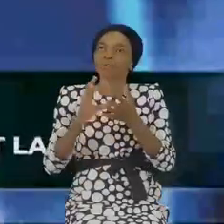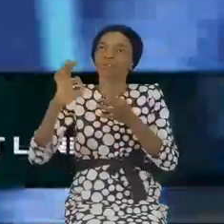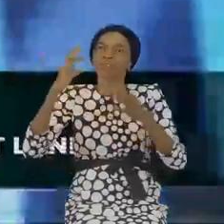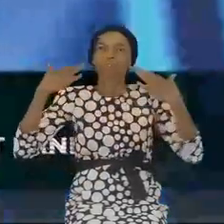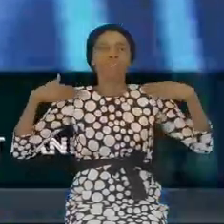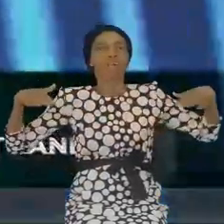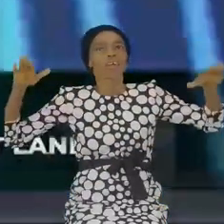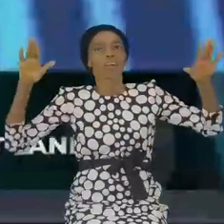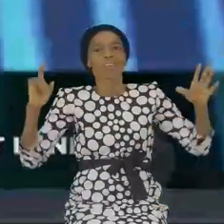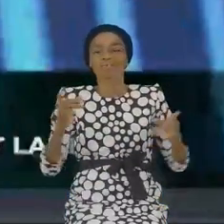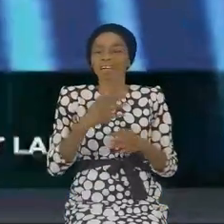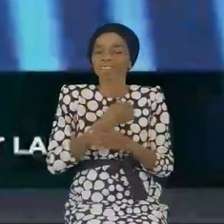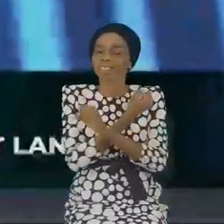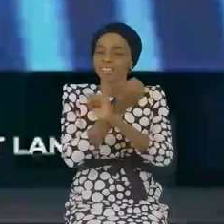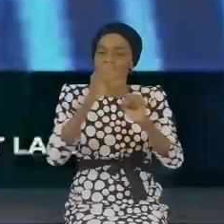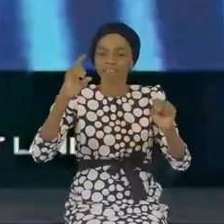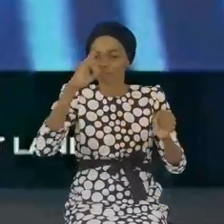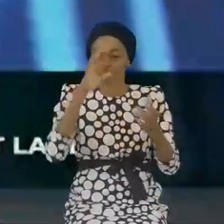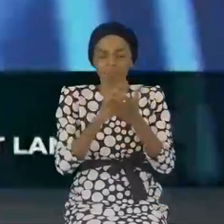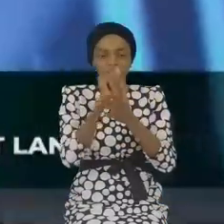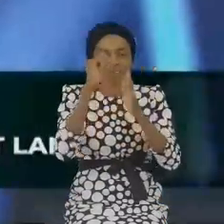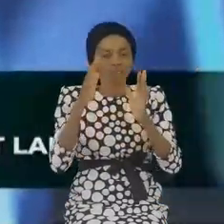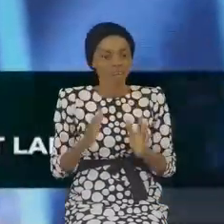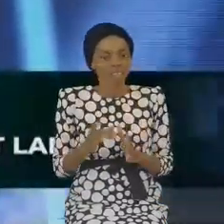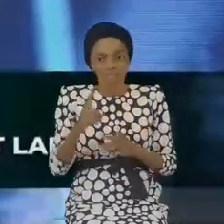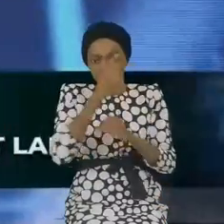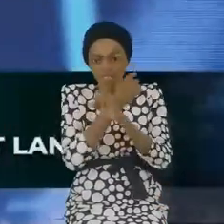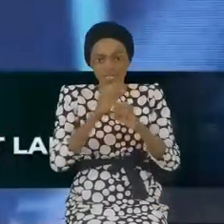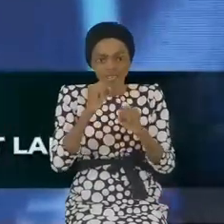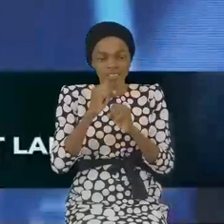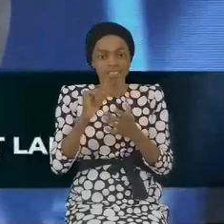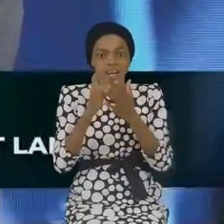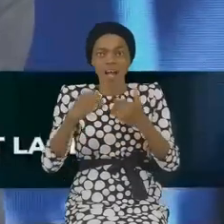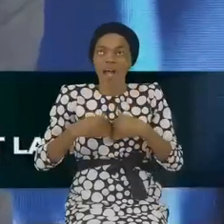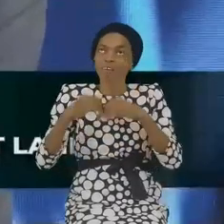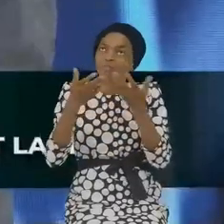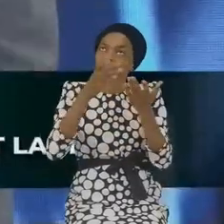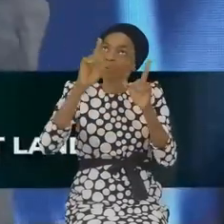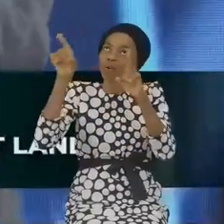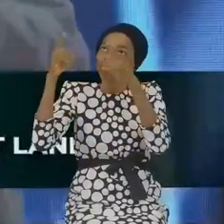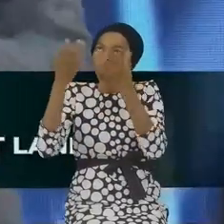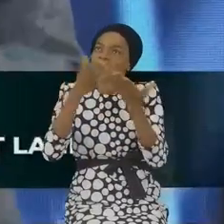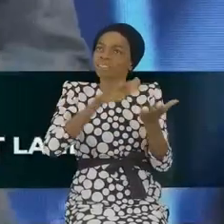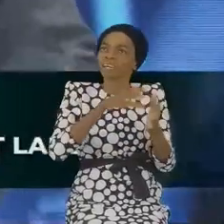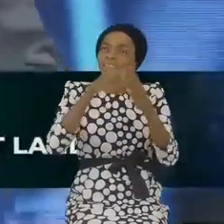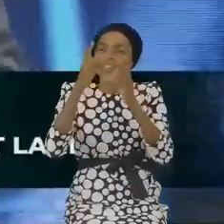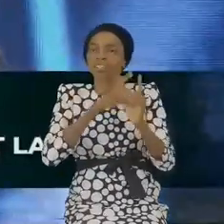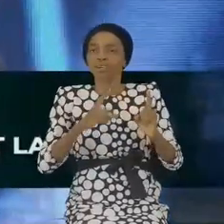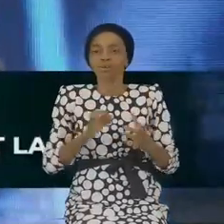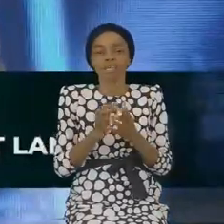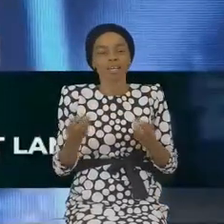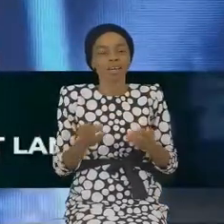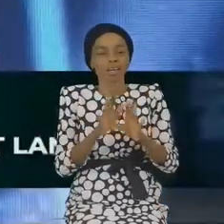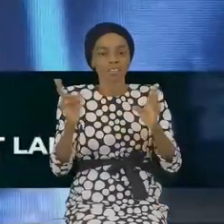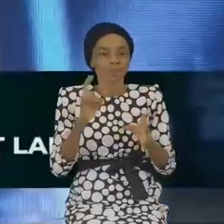les justifiés, et les saints de Dieu, tous ceux qui nous ont dévancés, qui sont morts dans le Seigneur, le pays où, quand nous